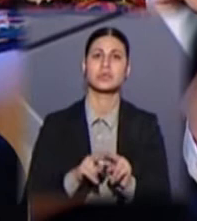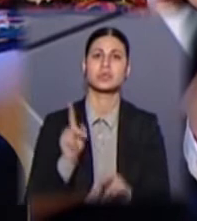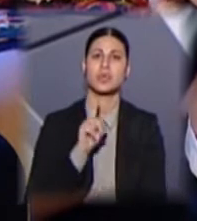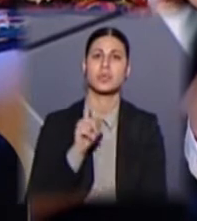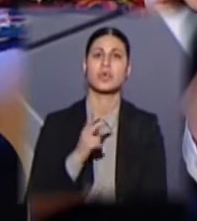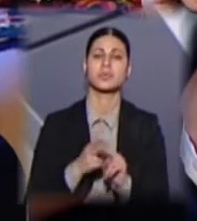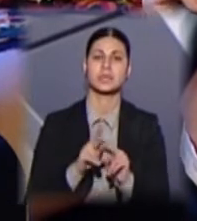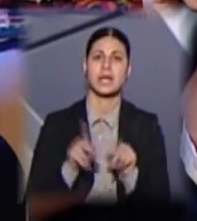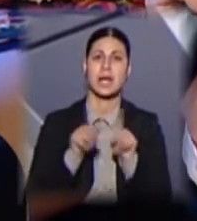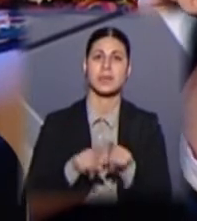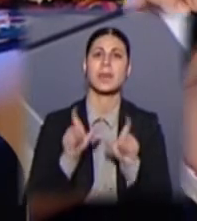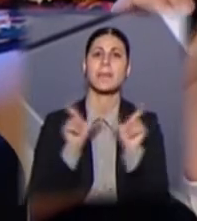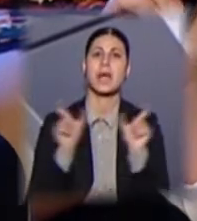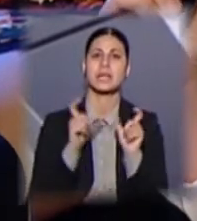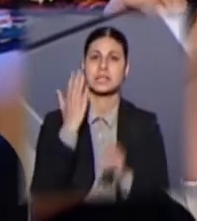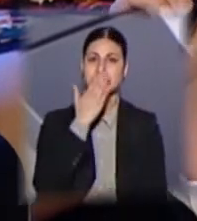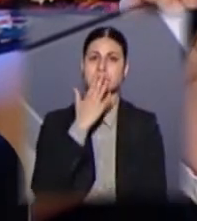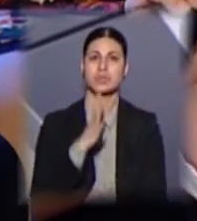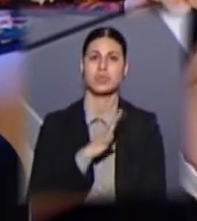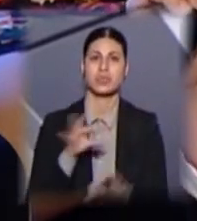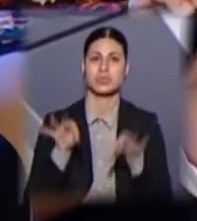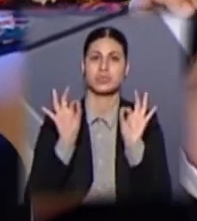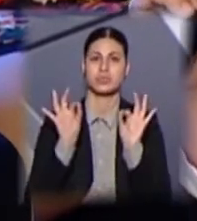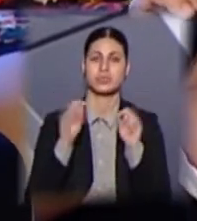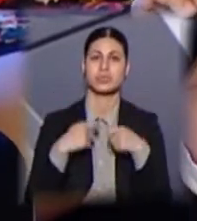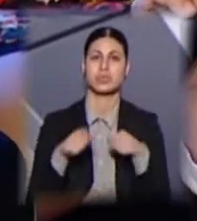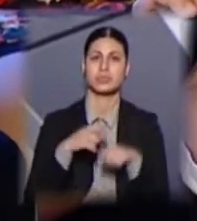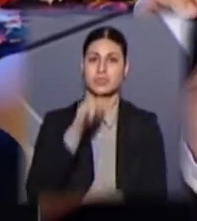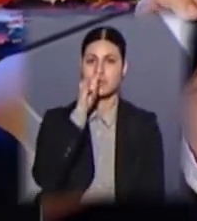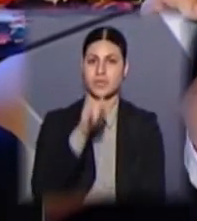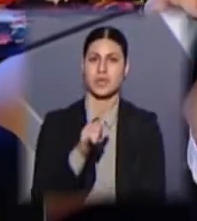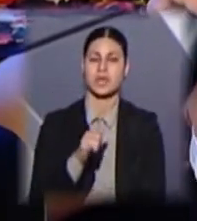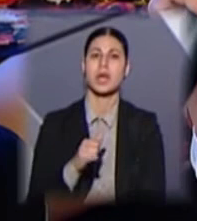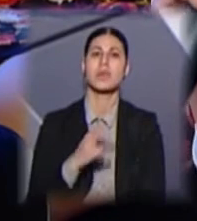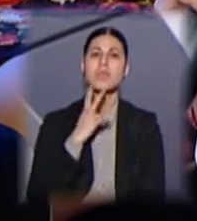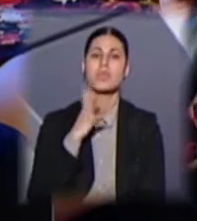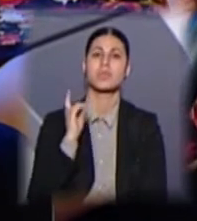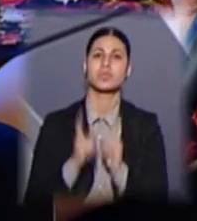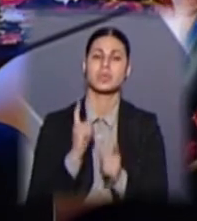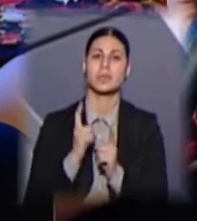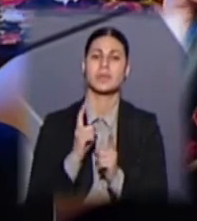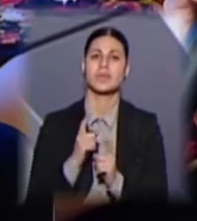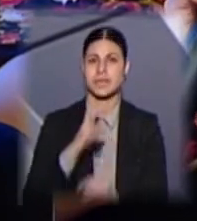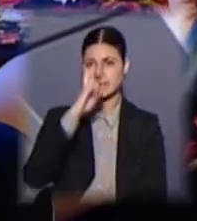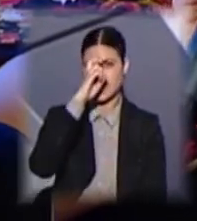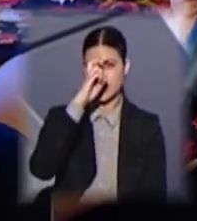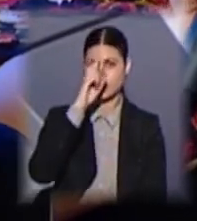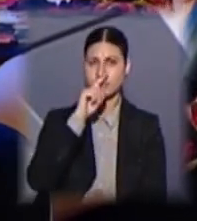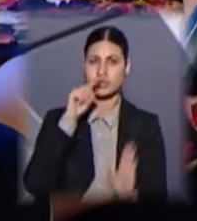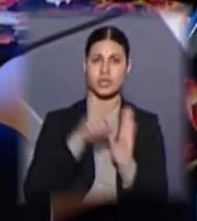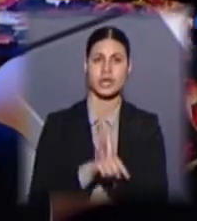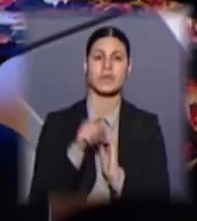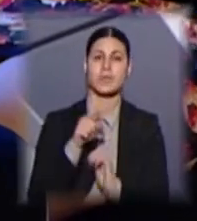ისიც მაღაზიებიც, წიგნის მაღაზიები რა თქმა უნდა იყო ეკოსისტემის ნაწილი. ბუნებრივია სახელმწიფოს ჩარევა, რა თქმა უნდა, ეს